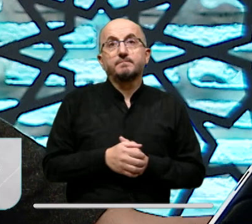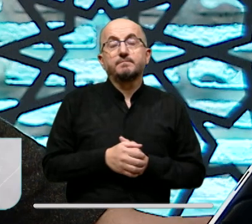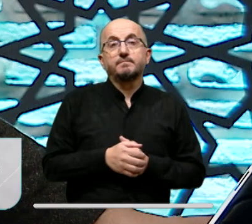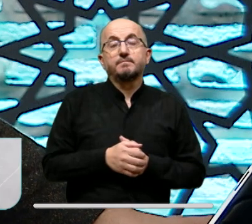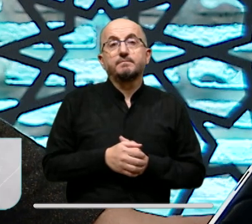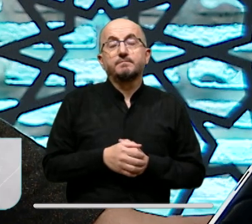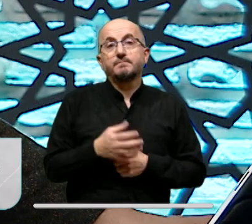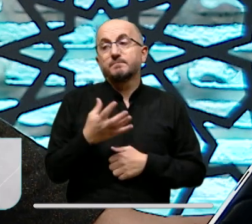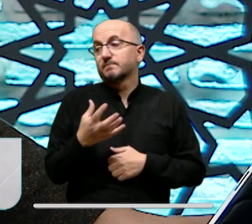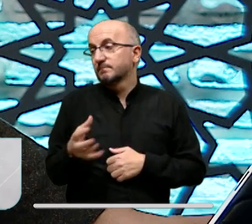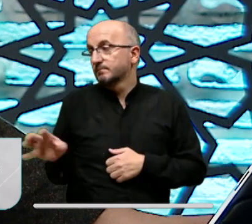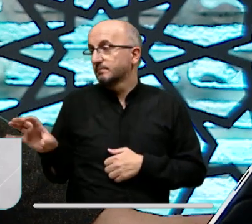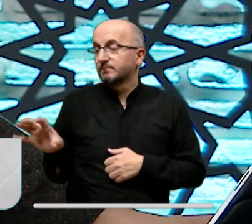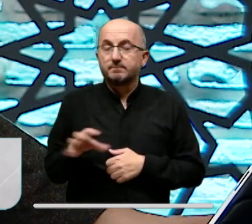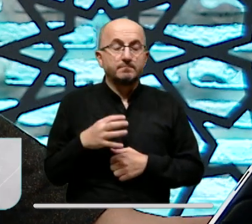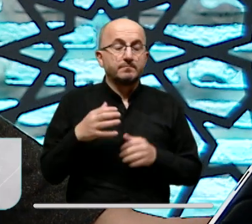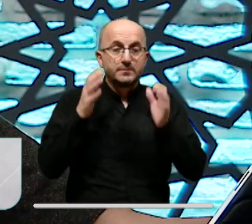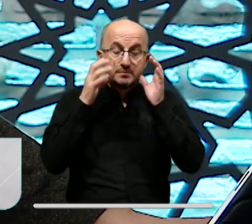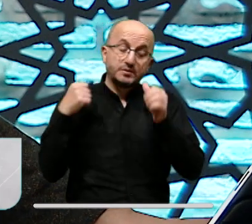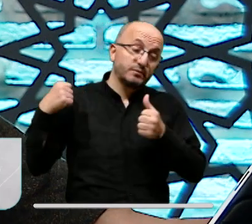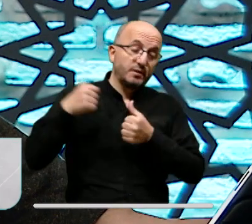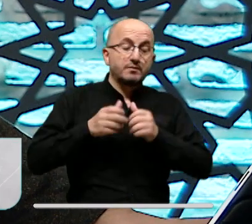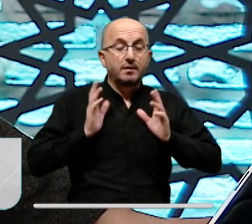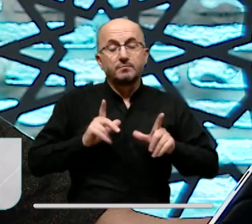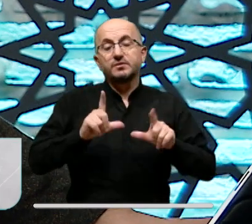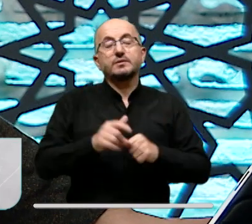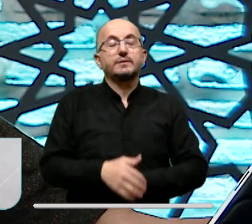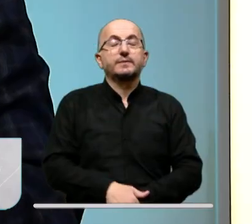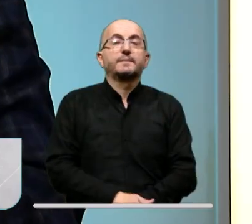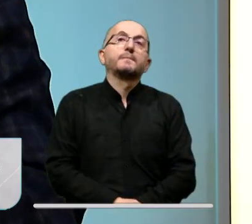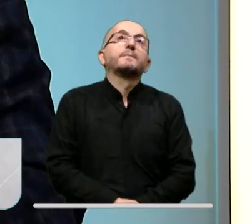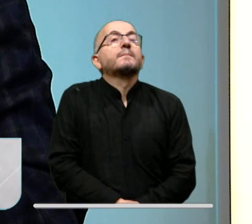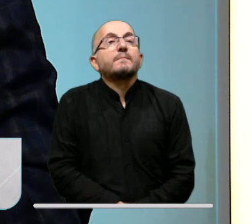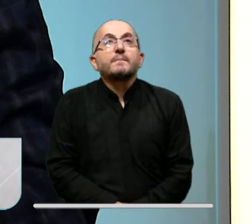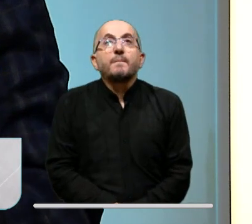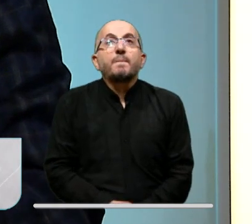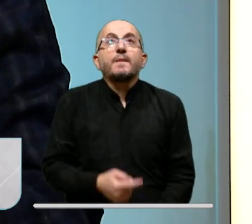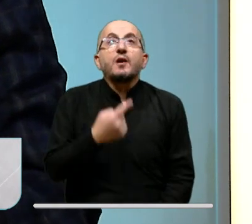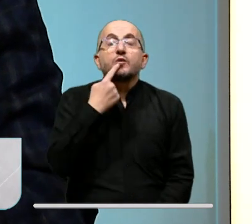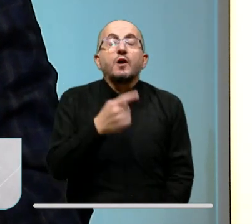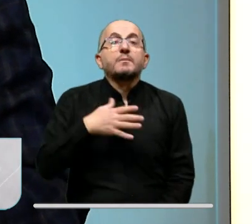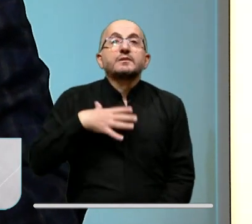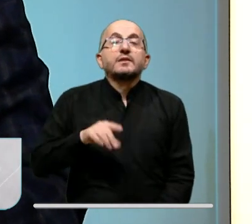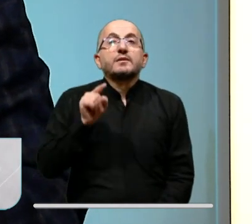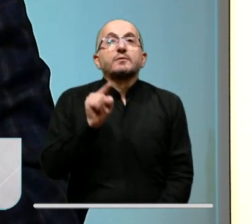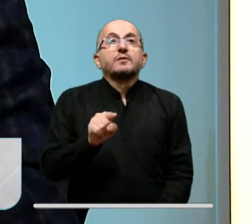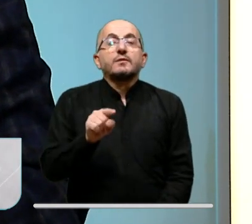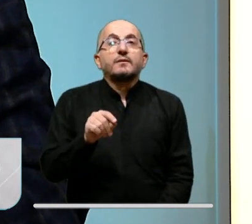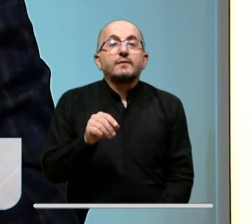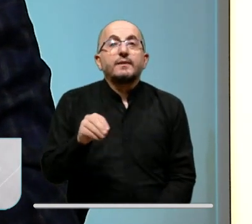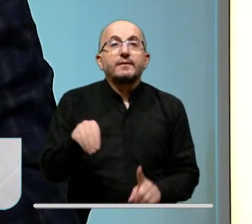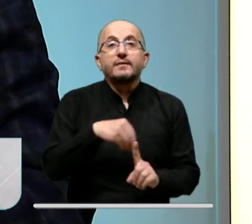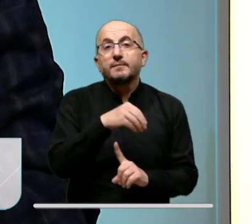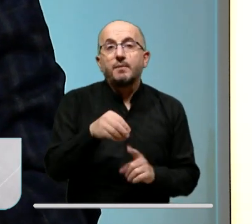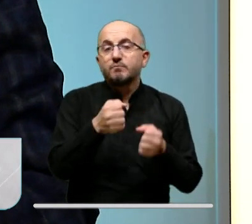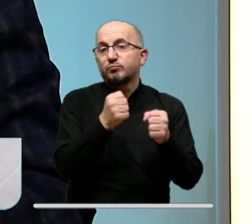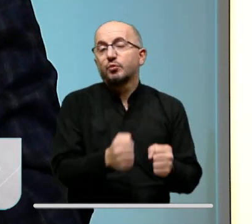selam da verdiyse artık namazı baştan kılması la namazını baştan kılacaktır Yani benim söylemek istediğim şuydu İmam